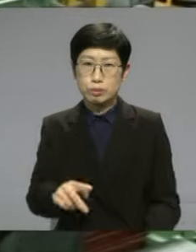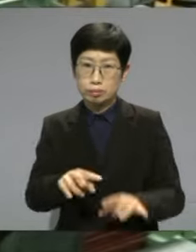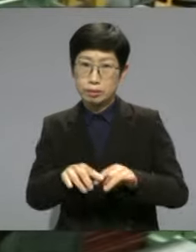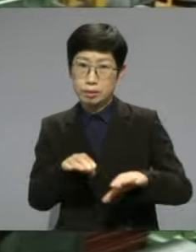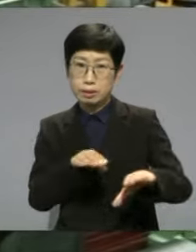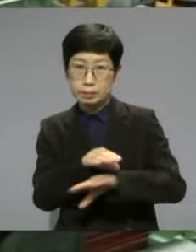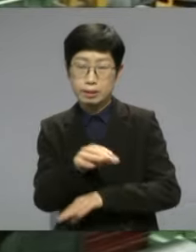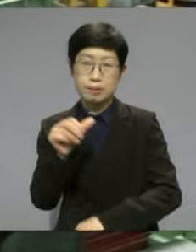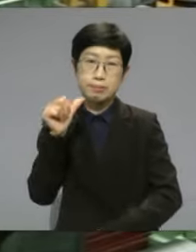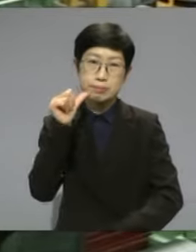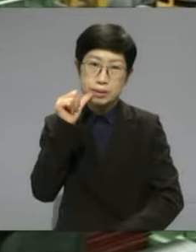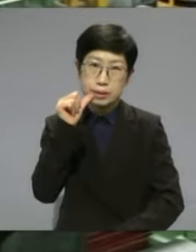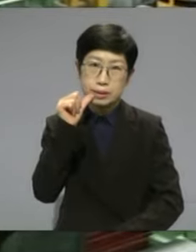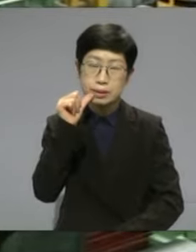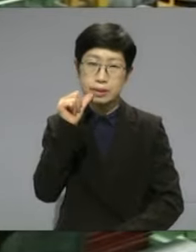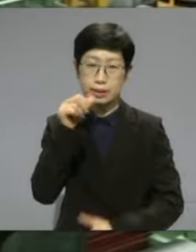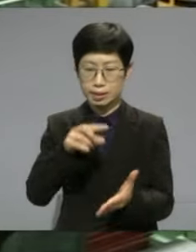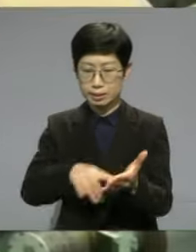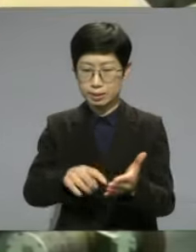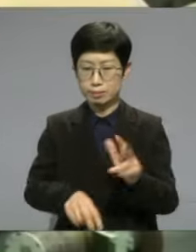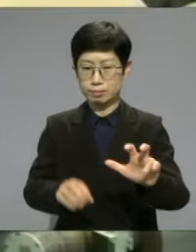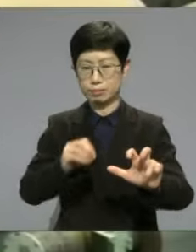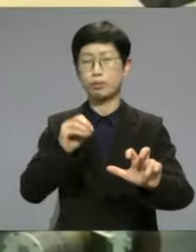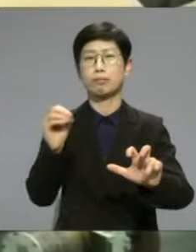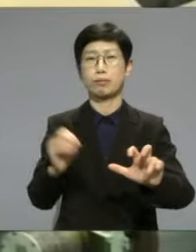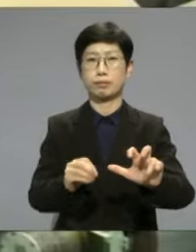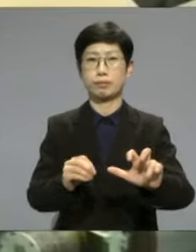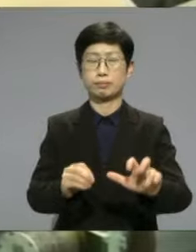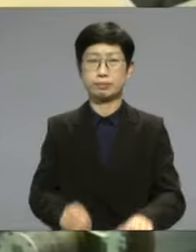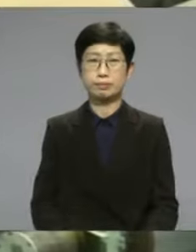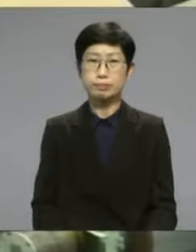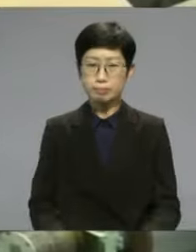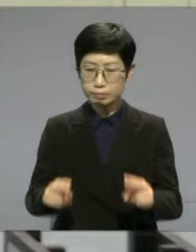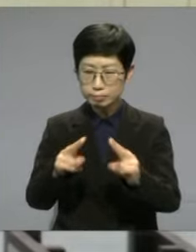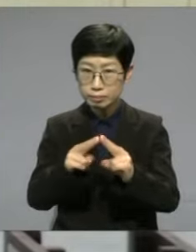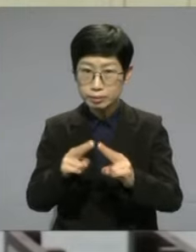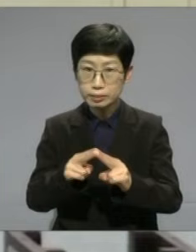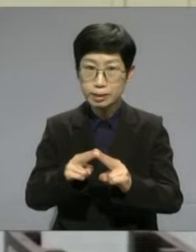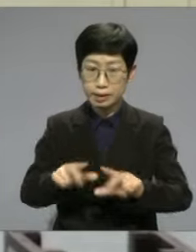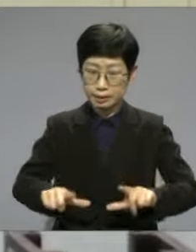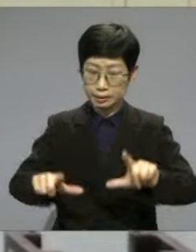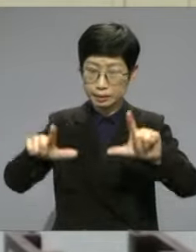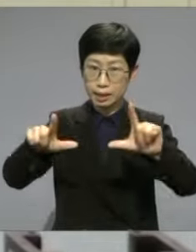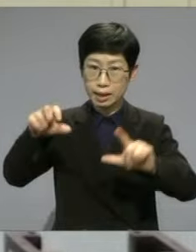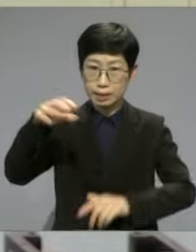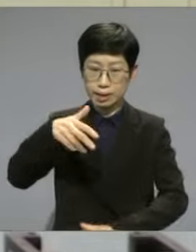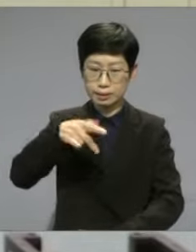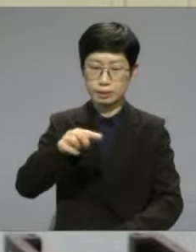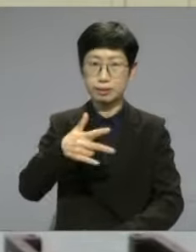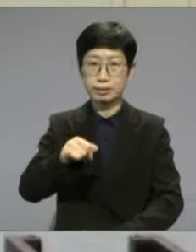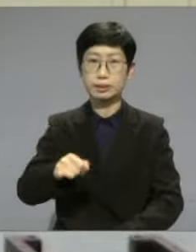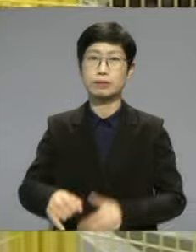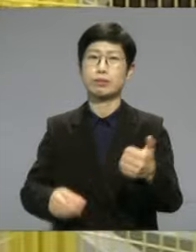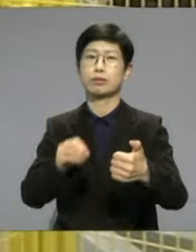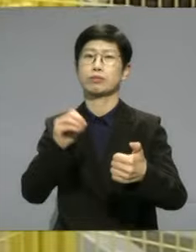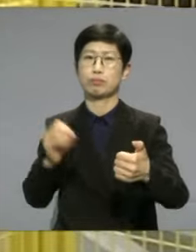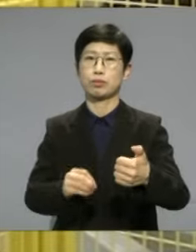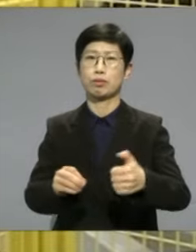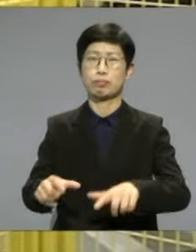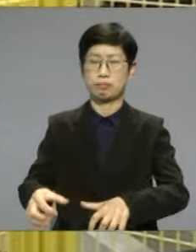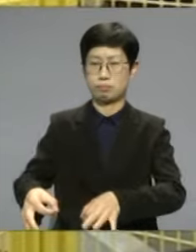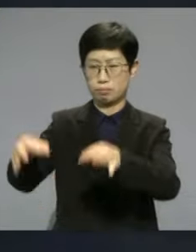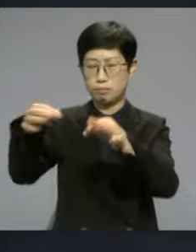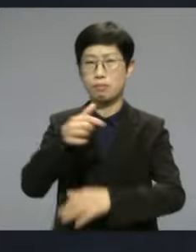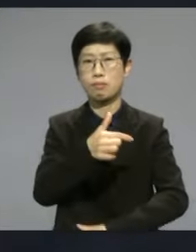전기차용 리튬이온 배터리의 관세는 25% 반도체와 태양전지의 관세는 50% 각각 큰